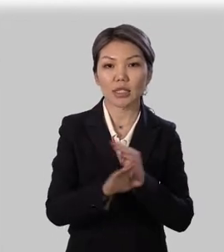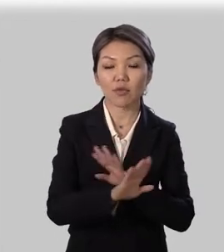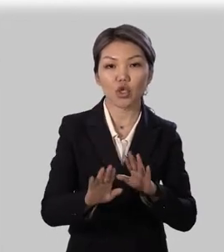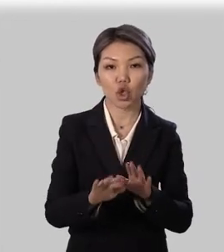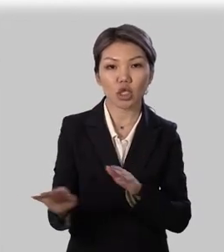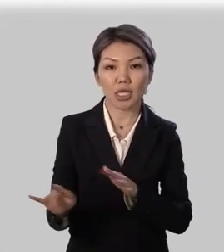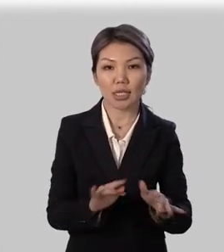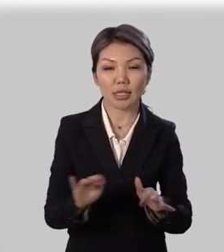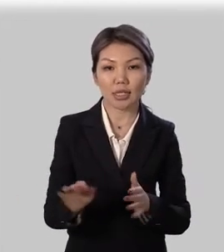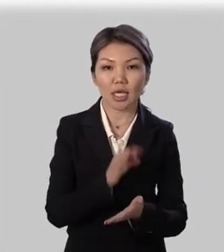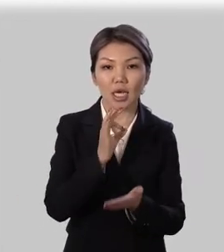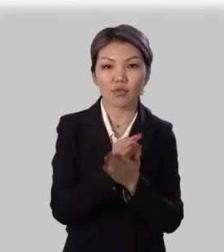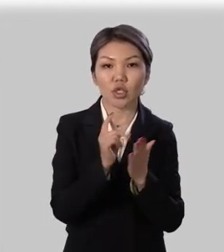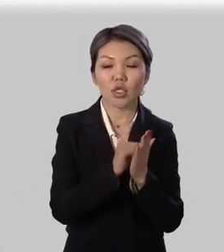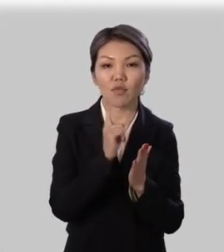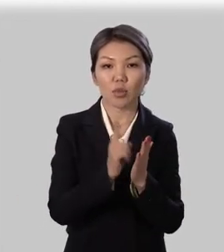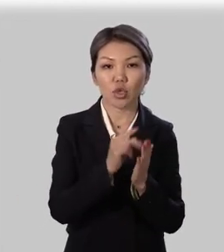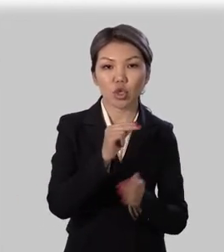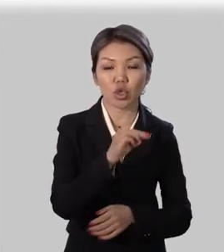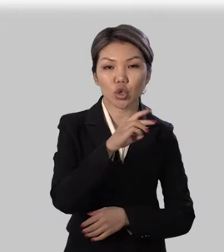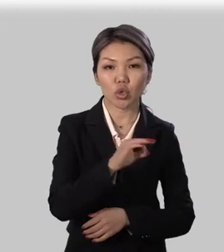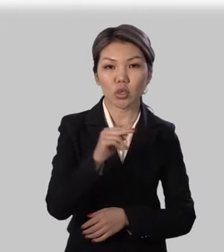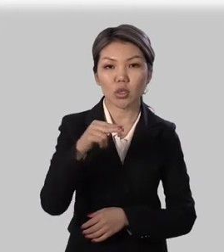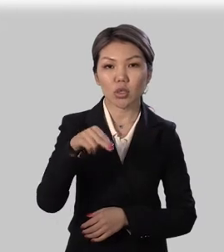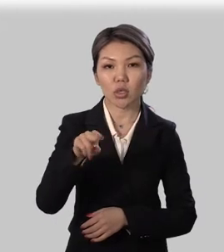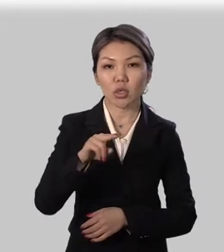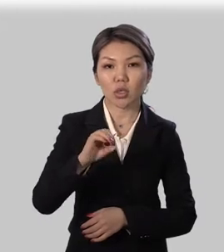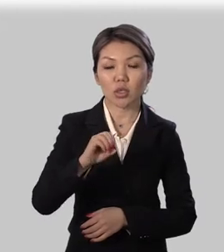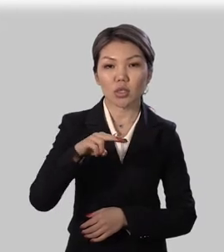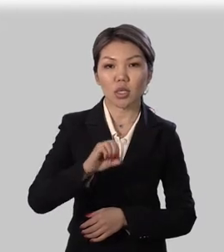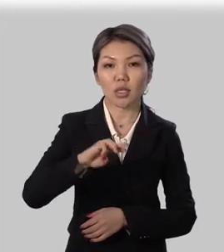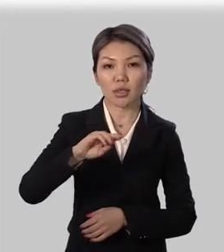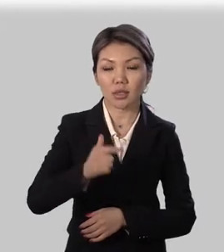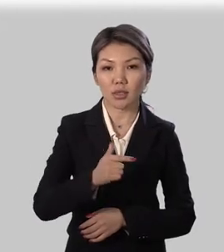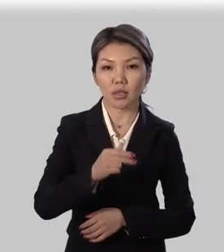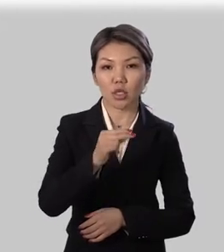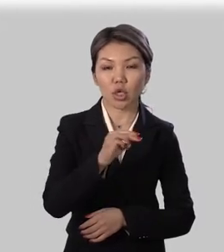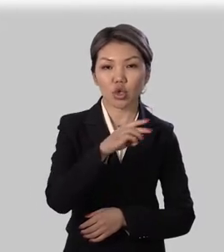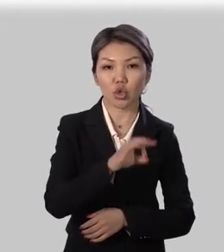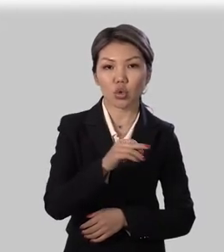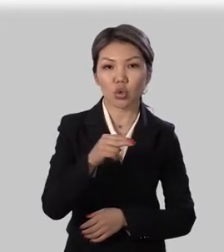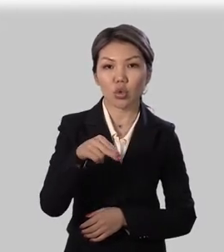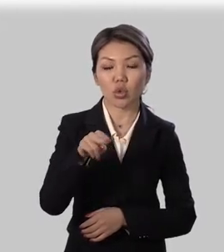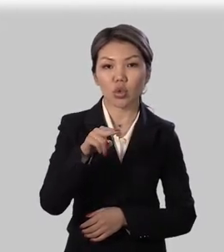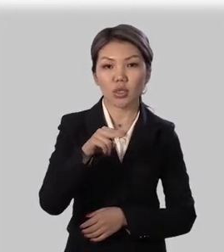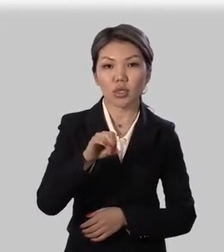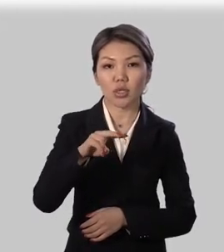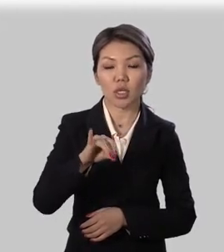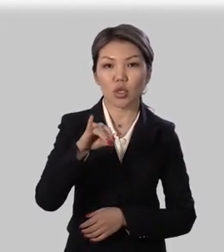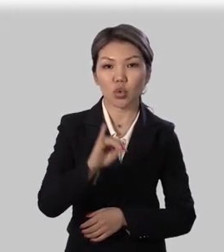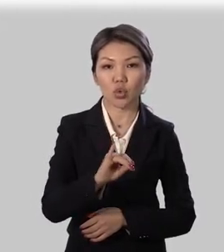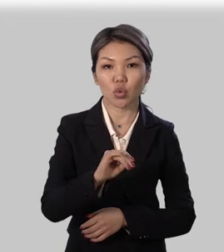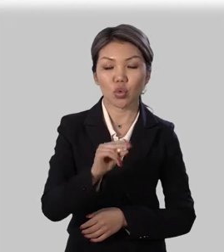на вопросы что делать что делал что делаю что буду делать